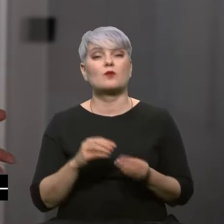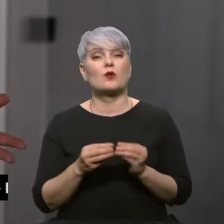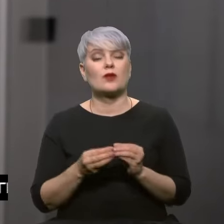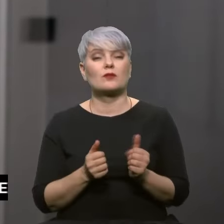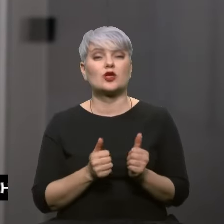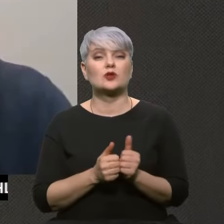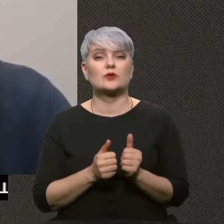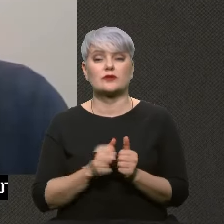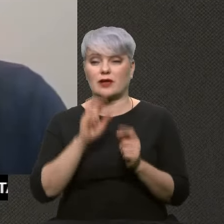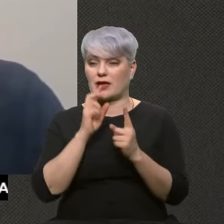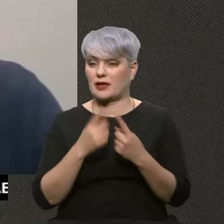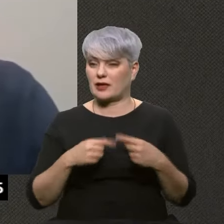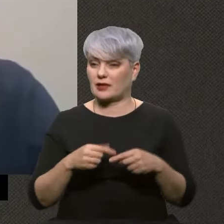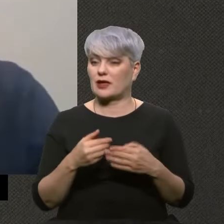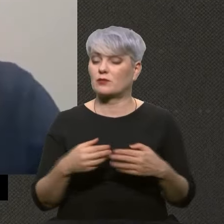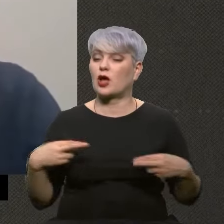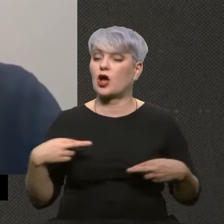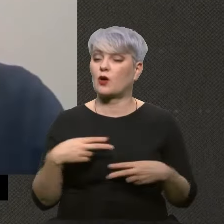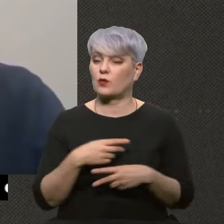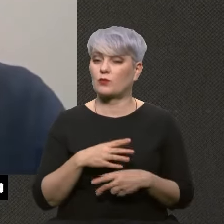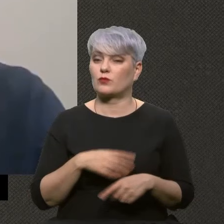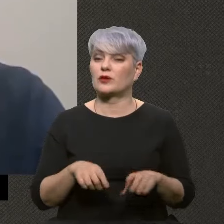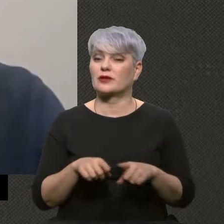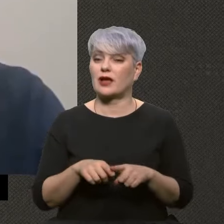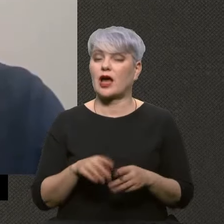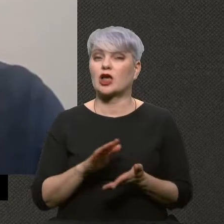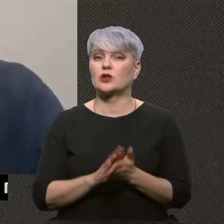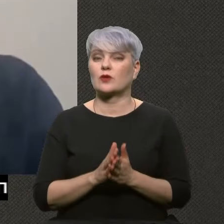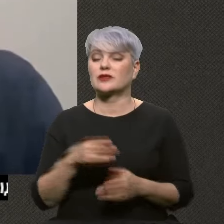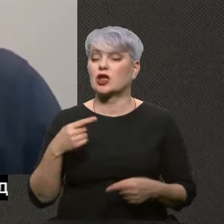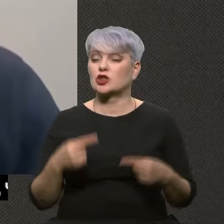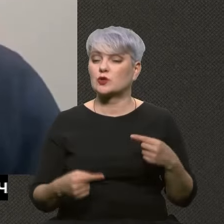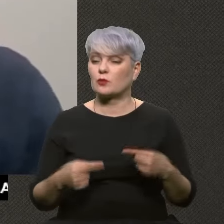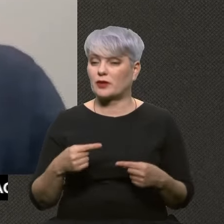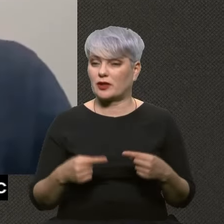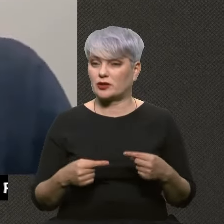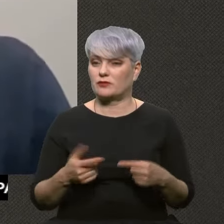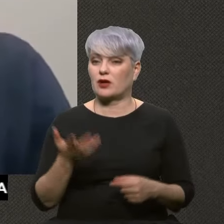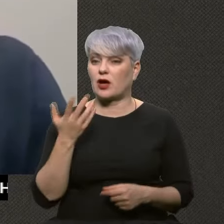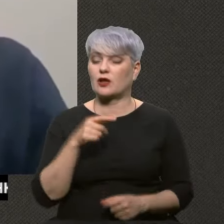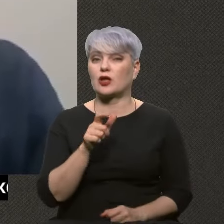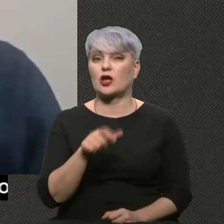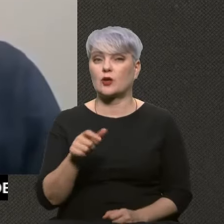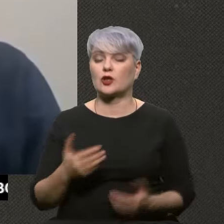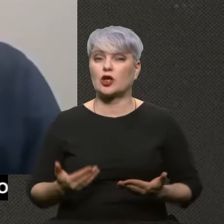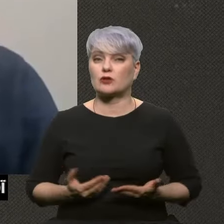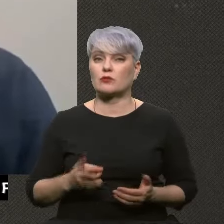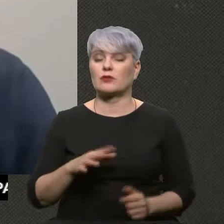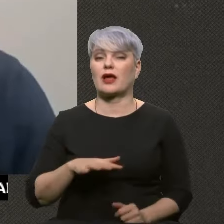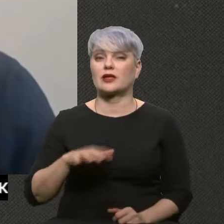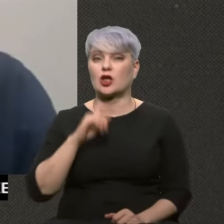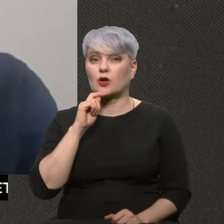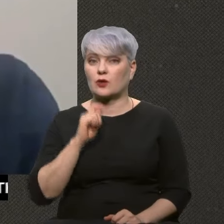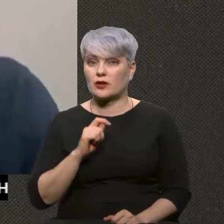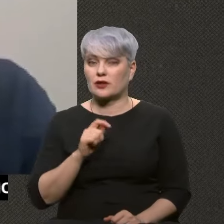зокрема Угорщиною. Знаєте, може виникнути ситуація така достатньо суперечлива, коли люди проживають на території України,